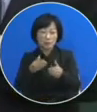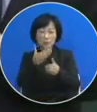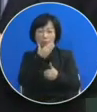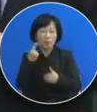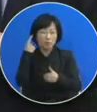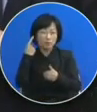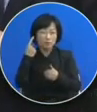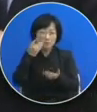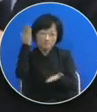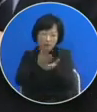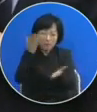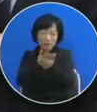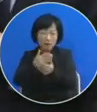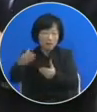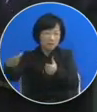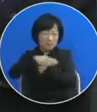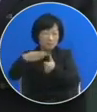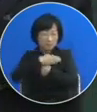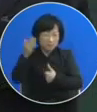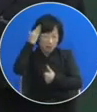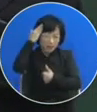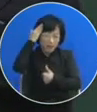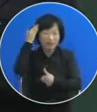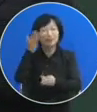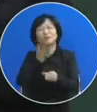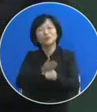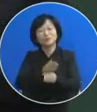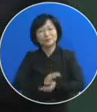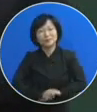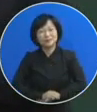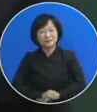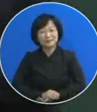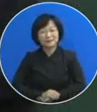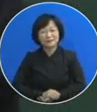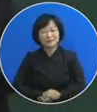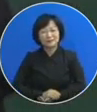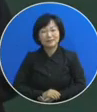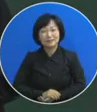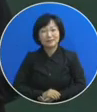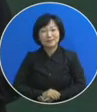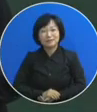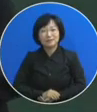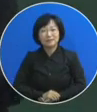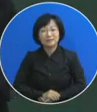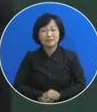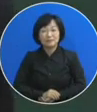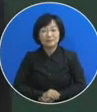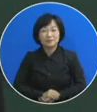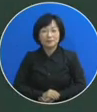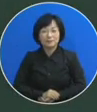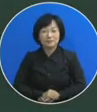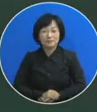this gospelization. 어마어마한 일이 지금 벌어지고 있어요. It's a fearsome thing that's happening. 이러면서 계속적으로